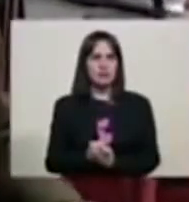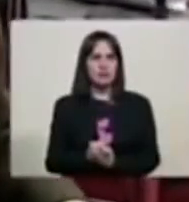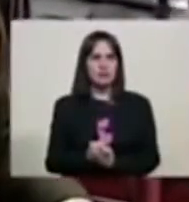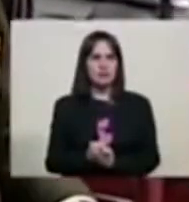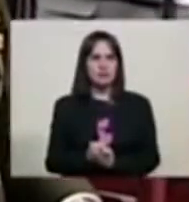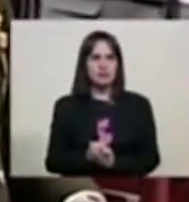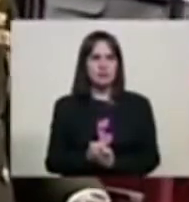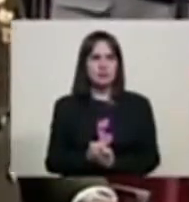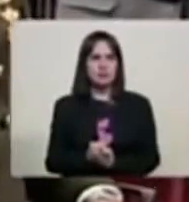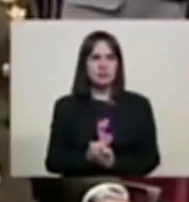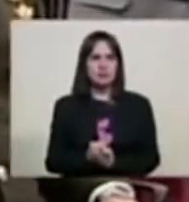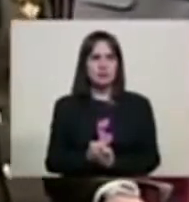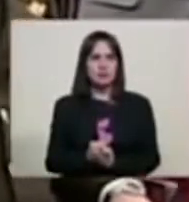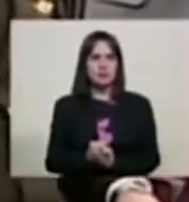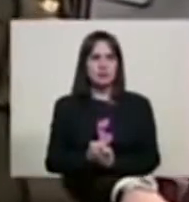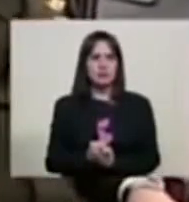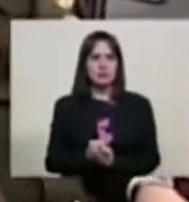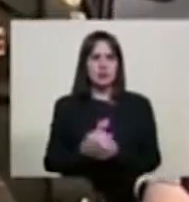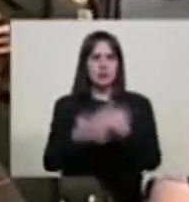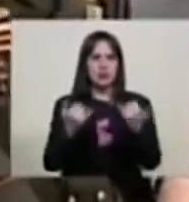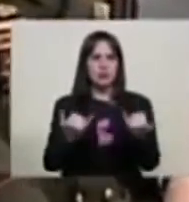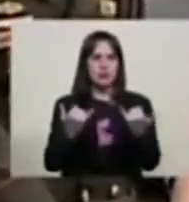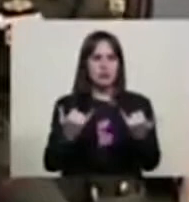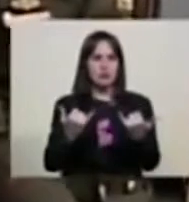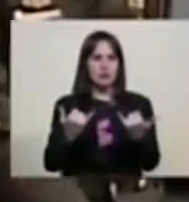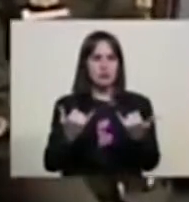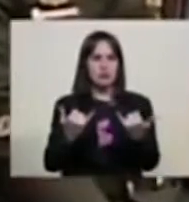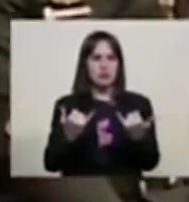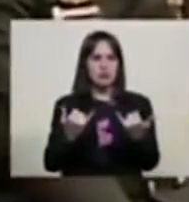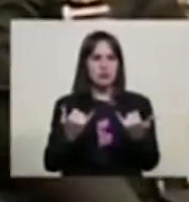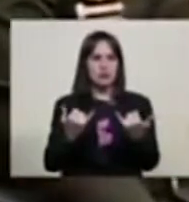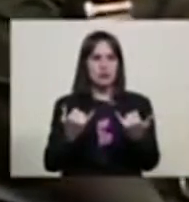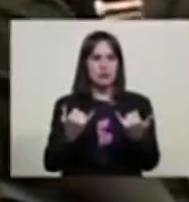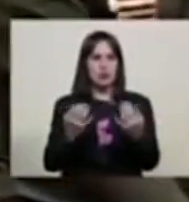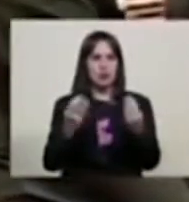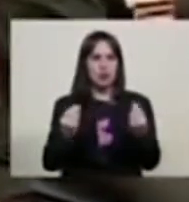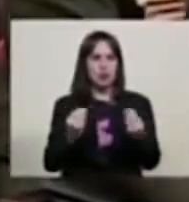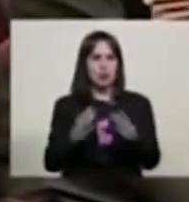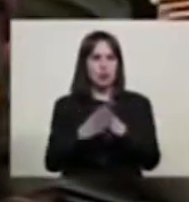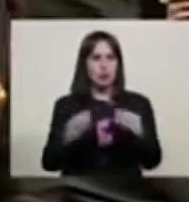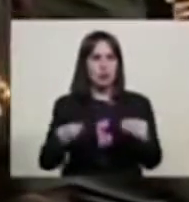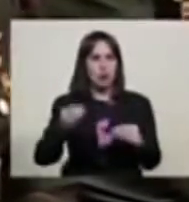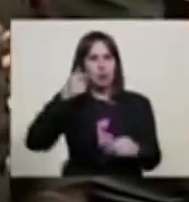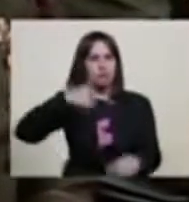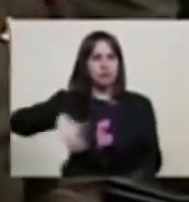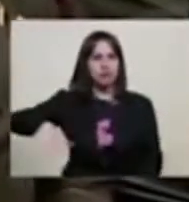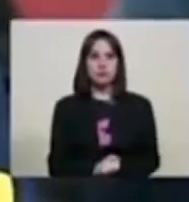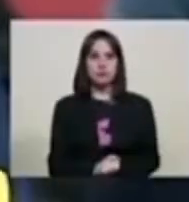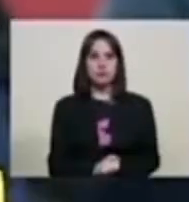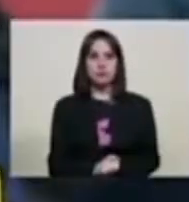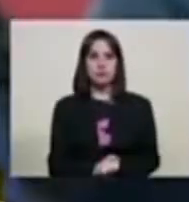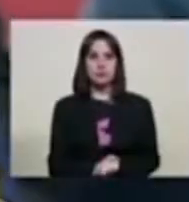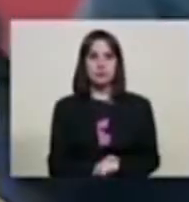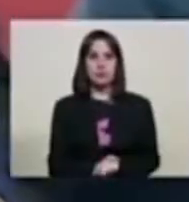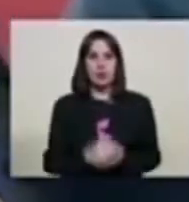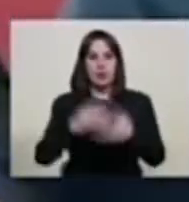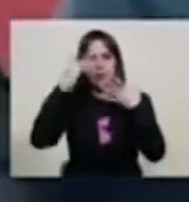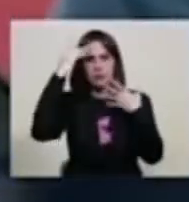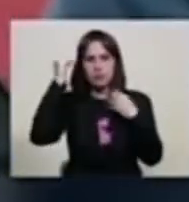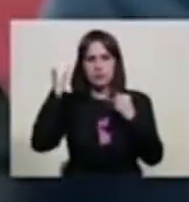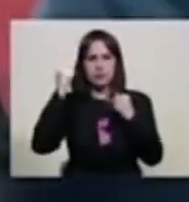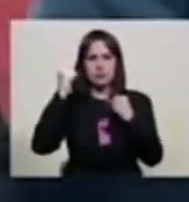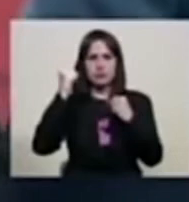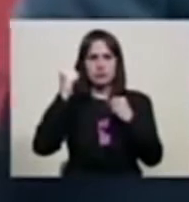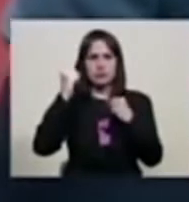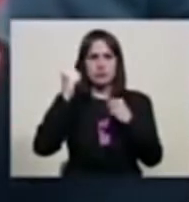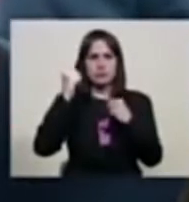l'OPEP. Les pertes ont probablement continué à un rythme similaire en septembre et, à ce rythme, La production du Venezuela pourrait tomber